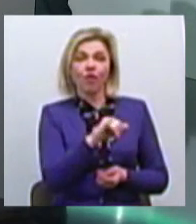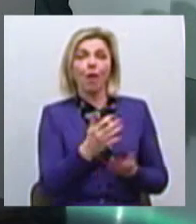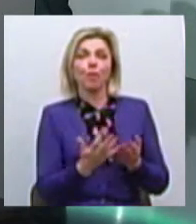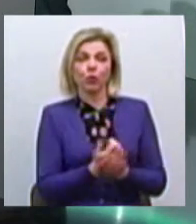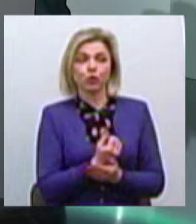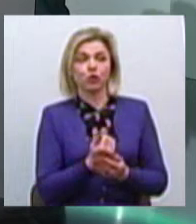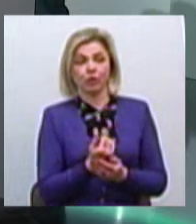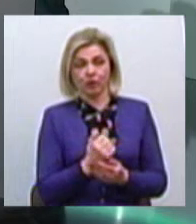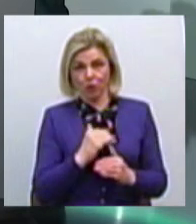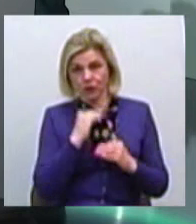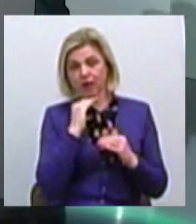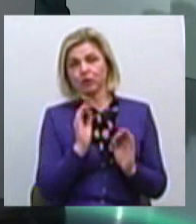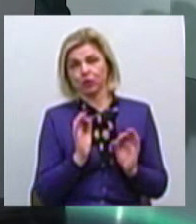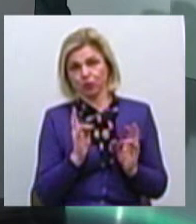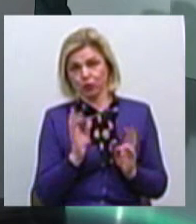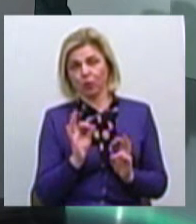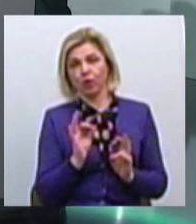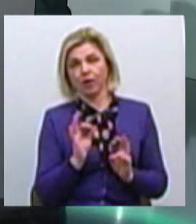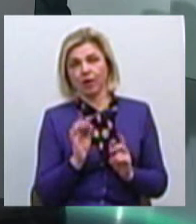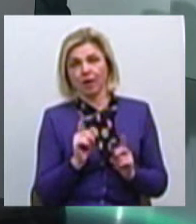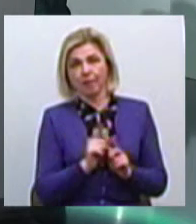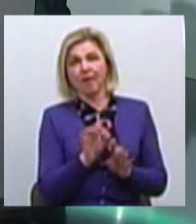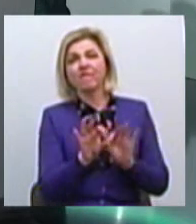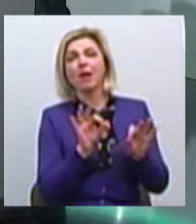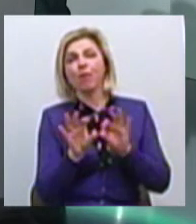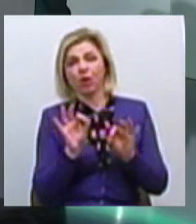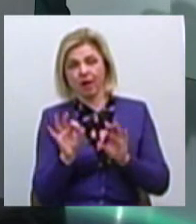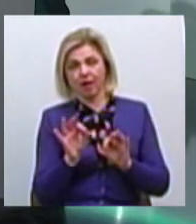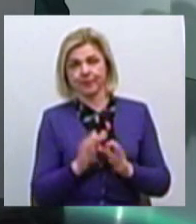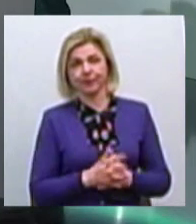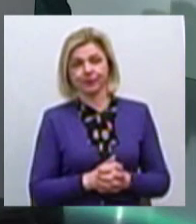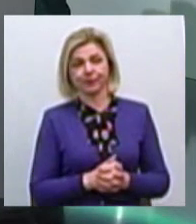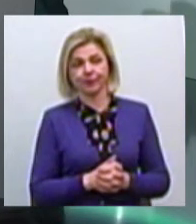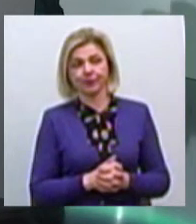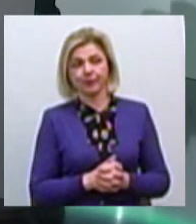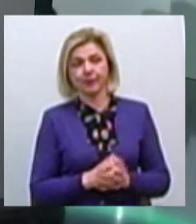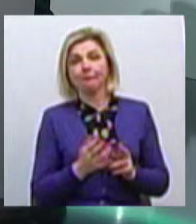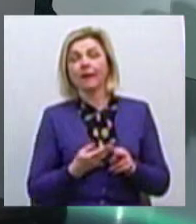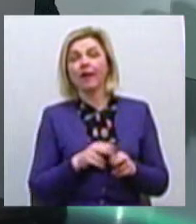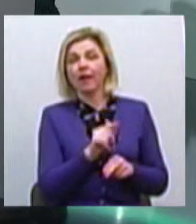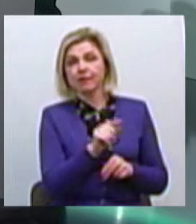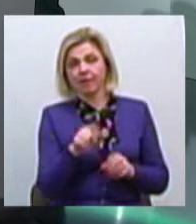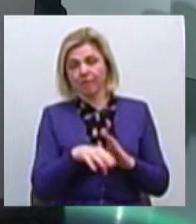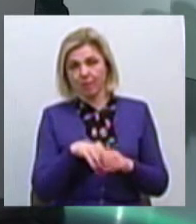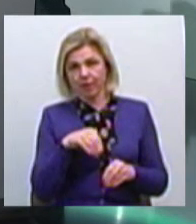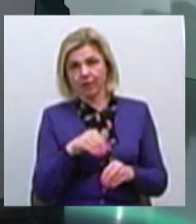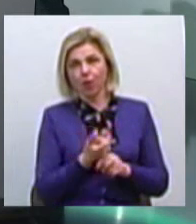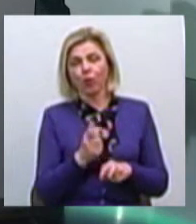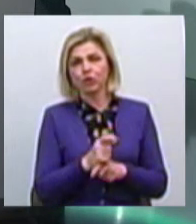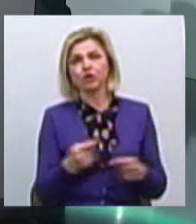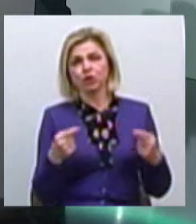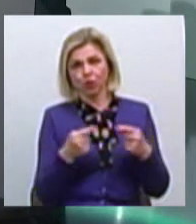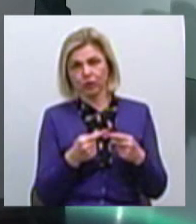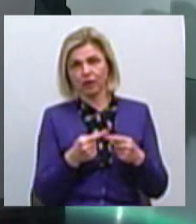принципе, достаточно репрезентативная выборка на самом деле. И вообще эти выборы, они очень четко